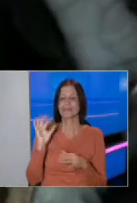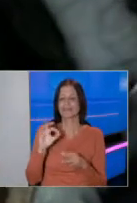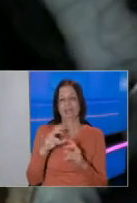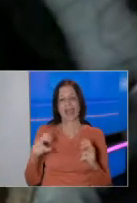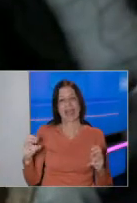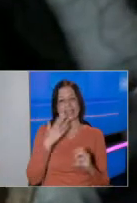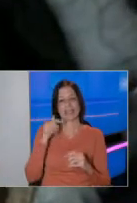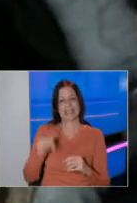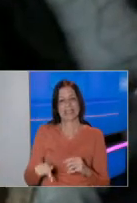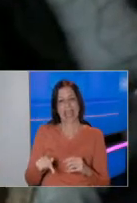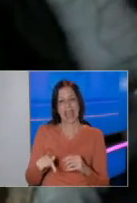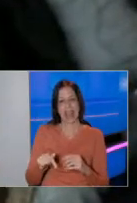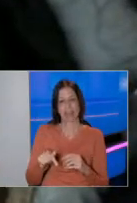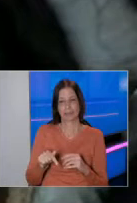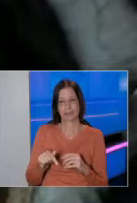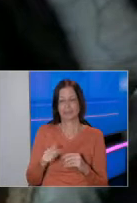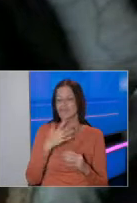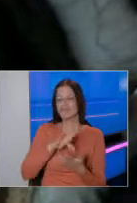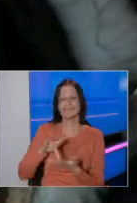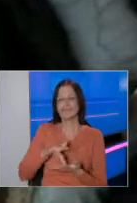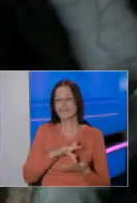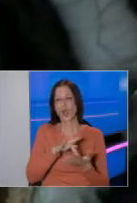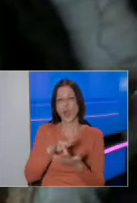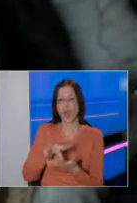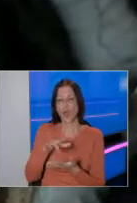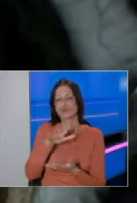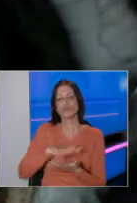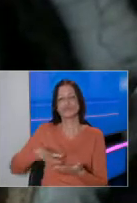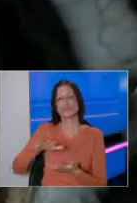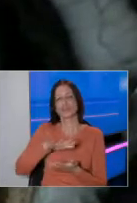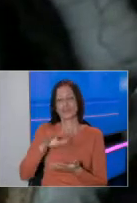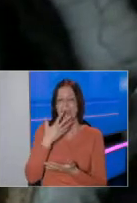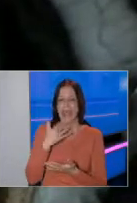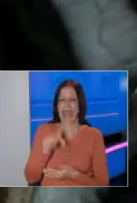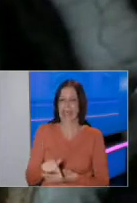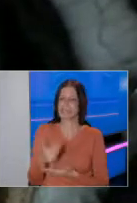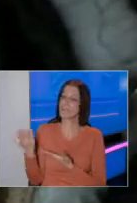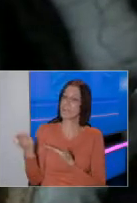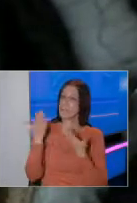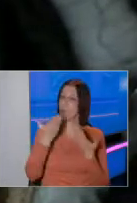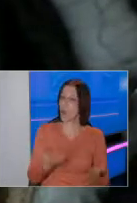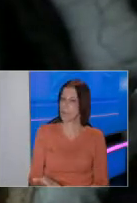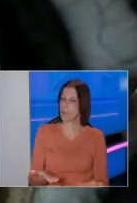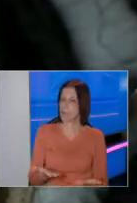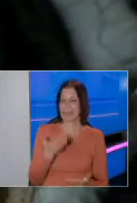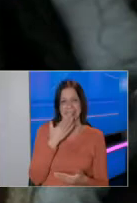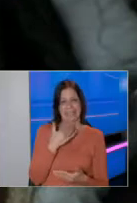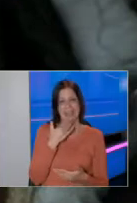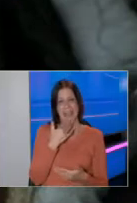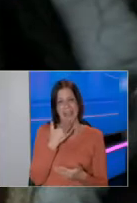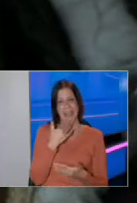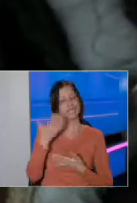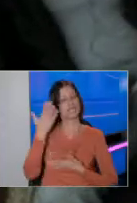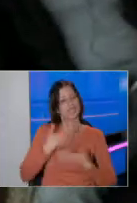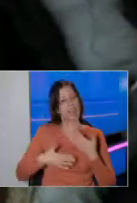ישראל באפיקים ובכל מושבי הארץ. ברוכים הבאים לישראל,